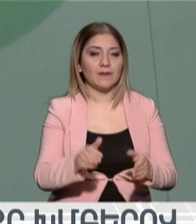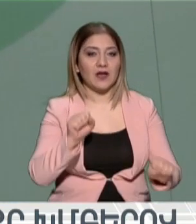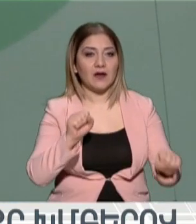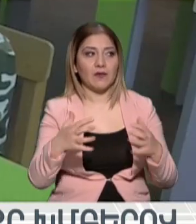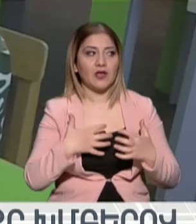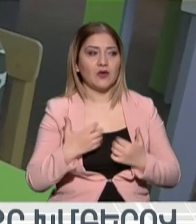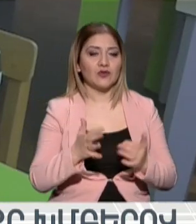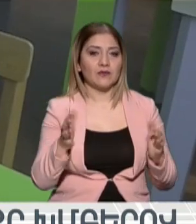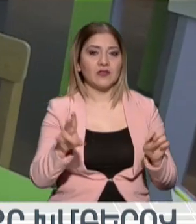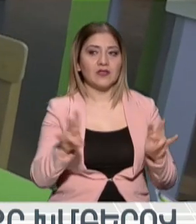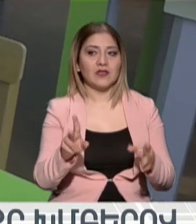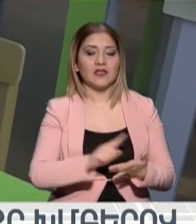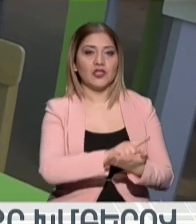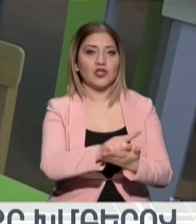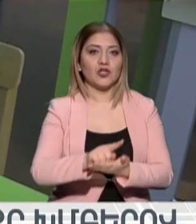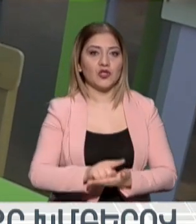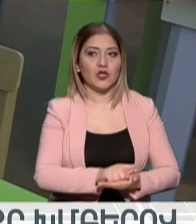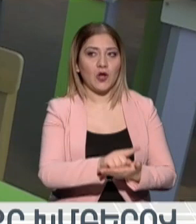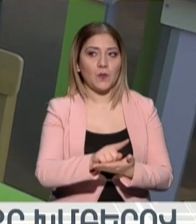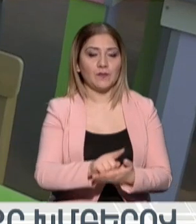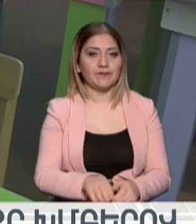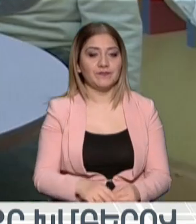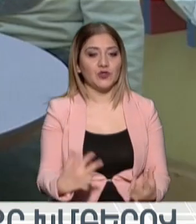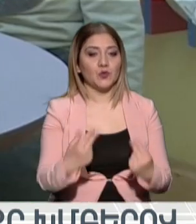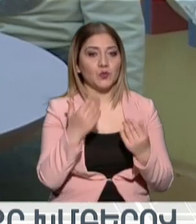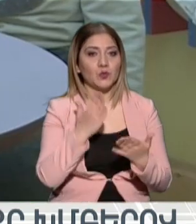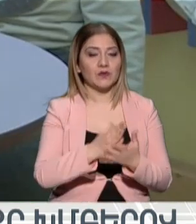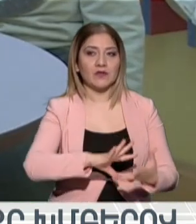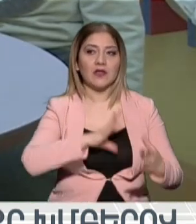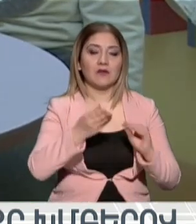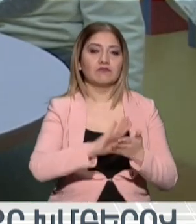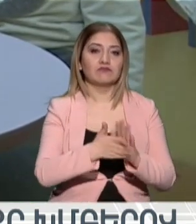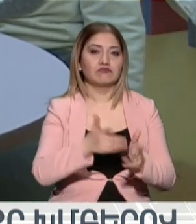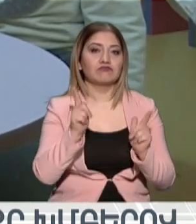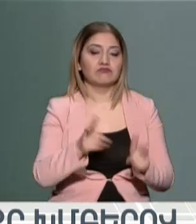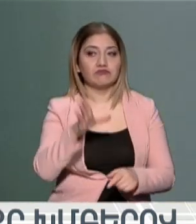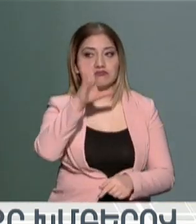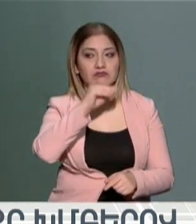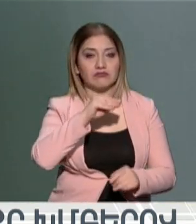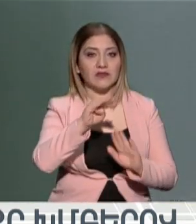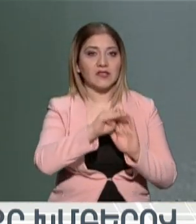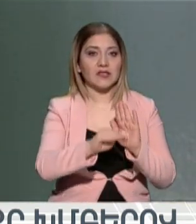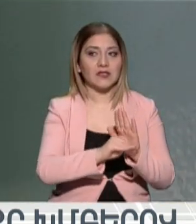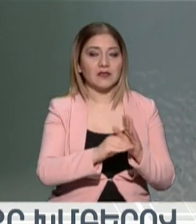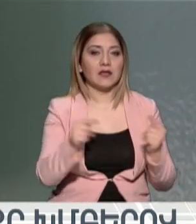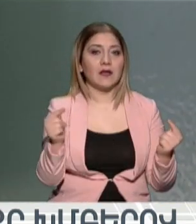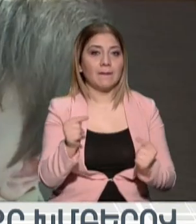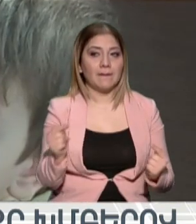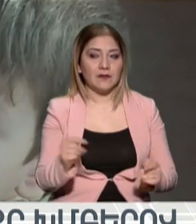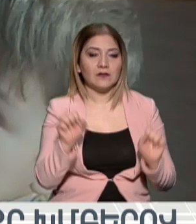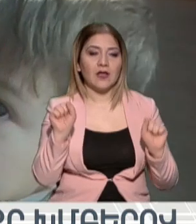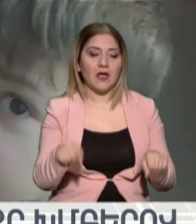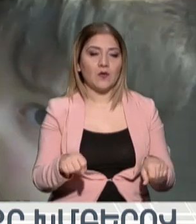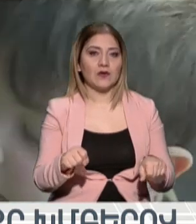ու առողջապահության նախարարությունների ներկայացուցիչների հետ։ Հույս ունեմ, որ ընդհանուր հայտարարի կգան ու սանիտարական նորմերի պահպանմամբ